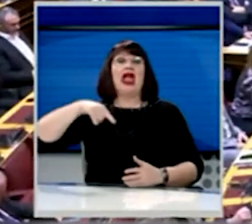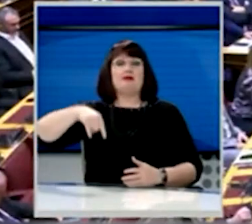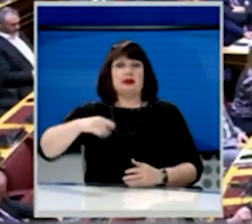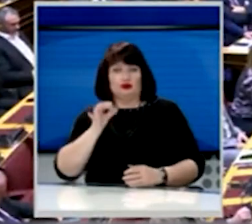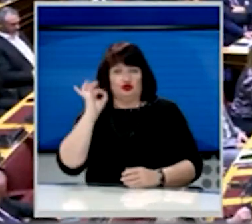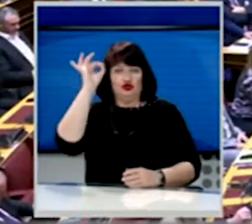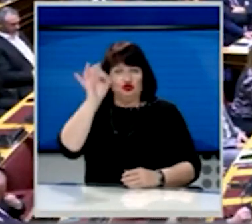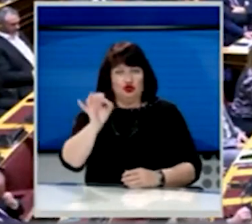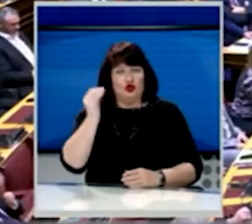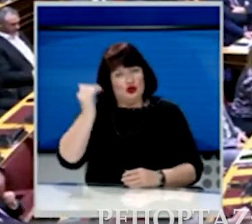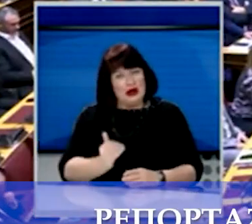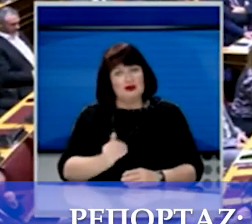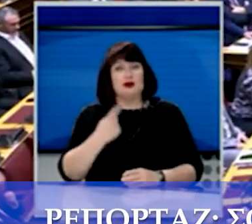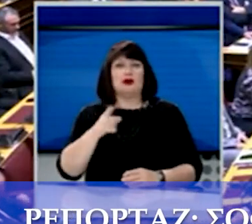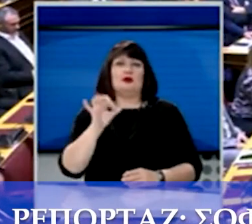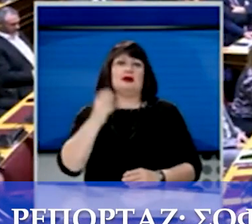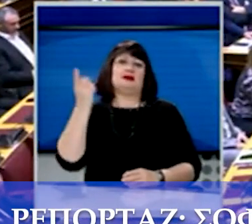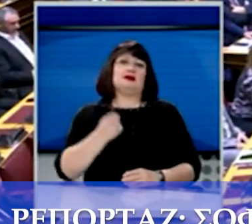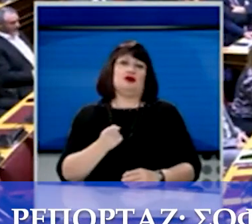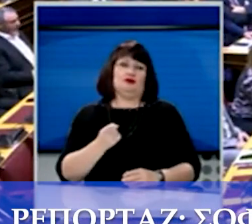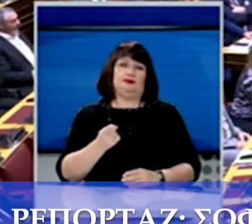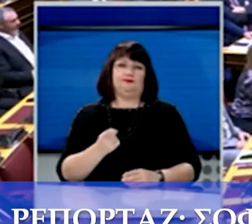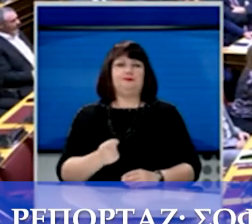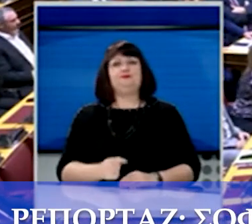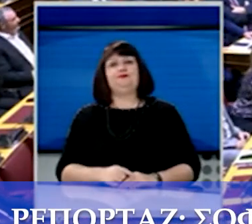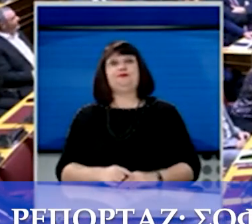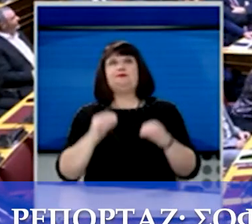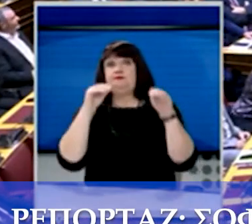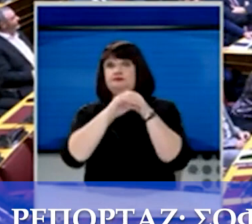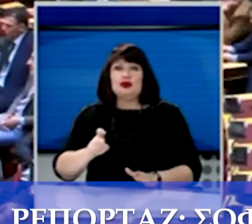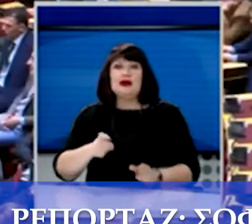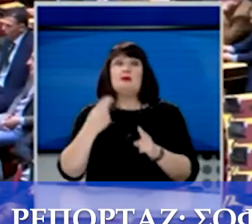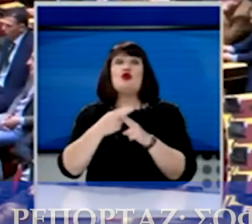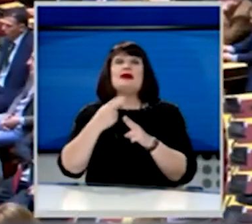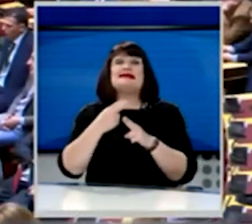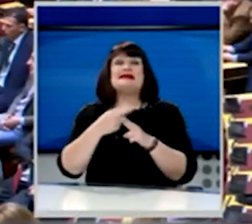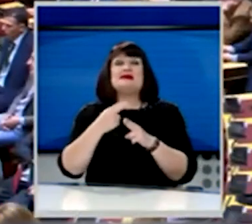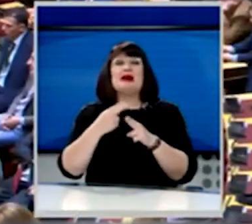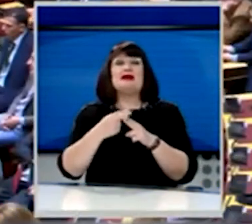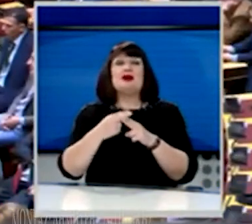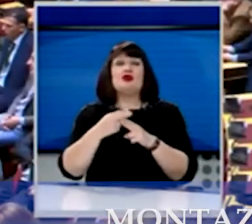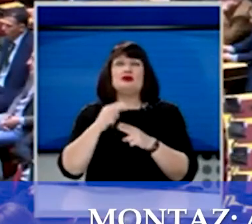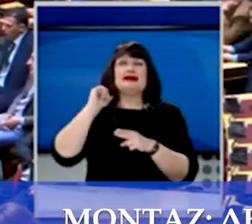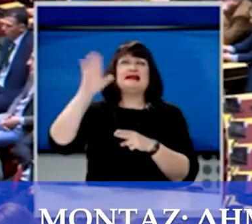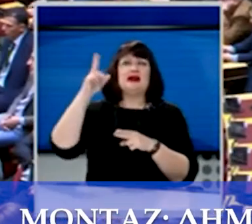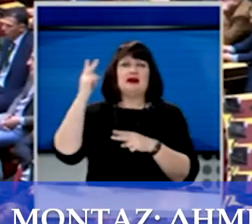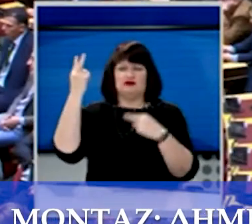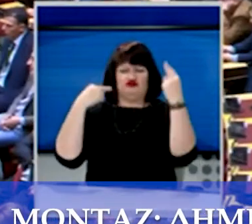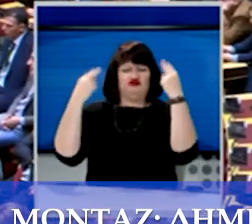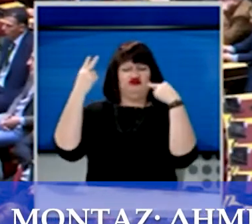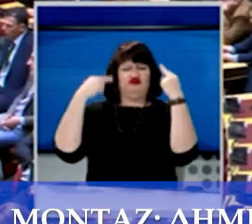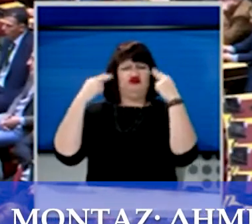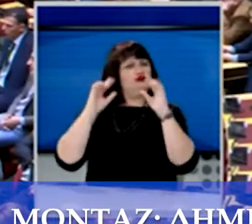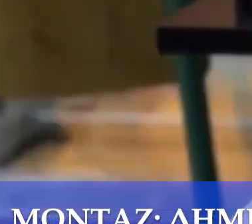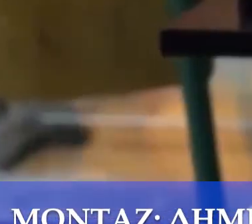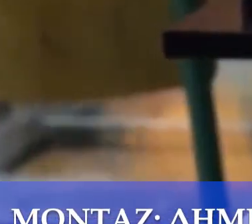Με τη στήριξη των βουλευτών της Νέας Δημοκρατίας και της Πλεύσης Ελευθερίας, αναμένεται να ψηφιστεί σήμερα το βράδυ στη Βουλή το νομοσχέδιο του Υπουργείου Εσωτερικών για την διευκόλυνση